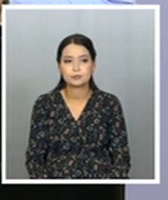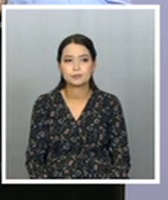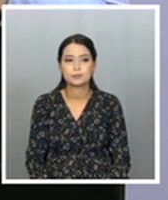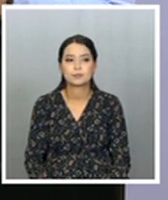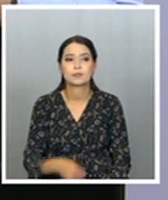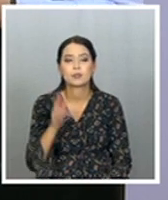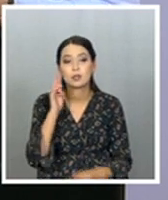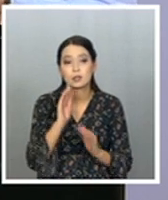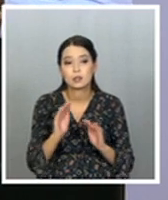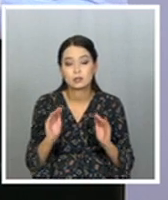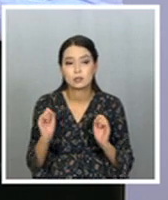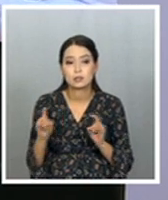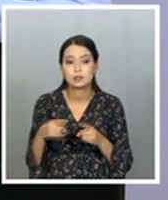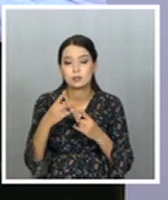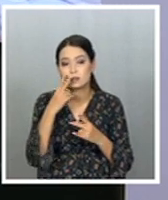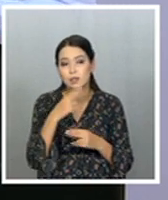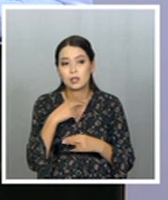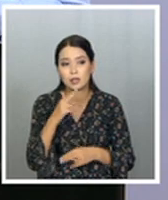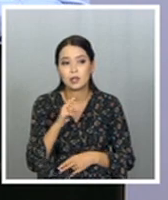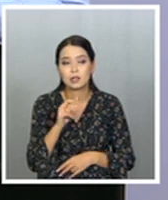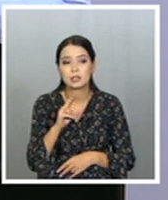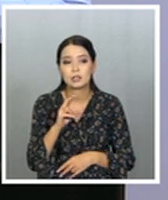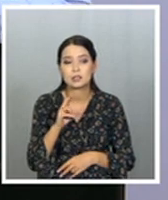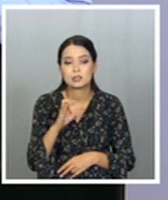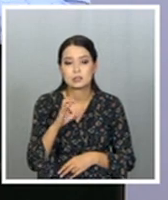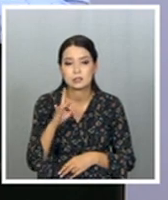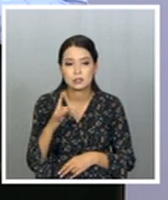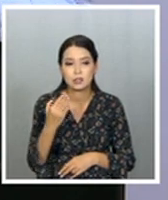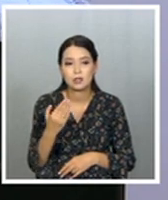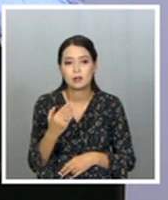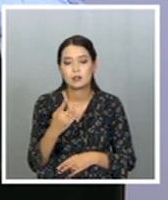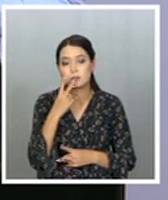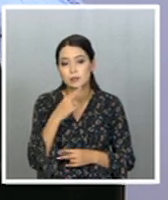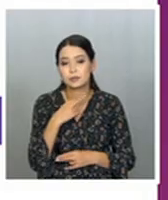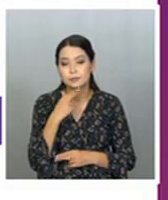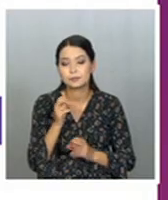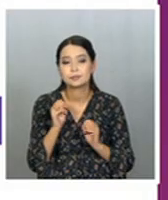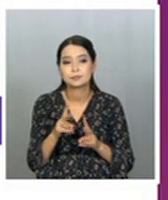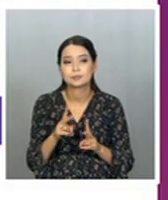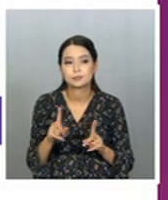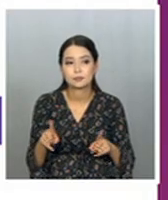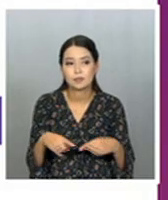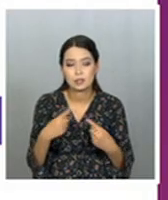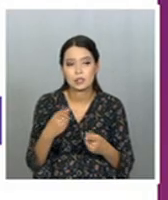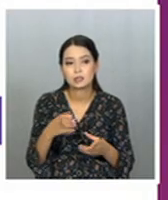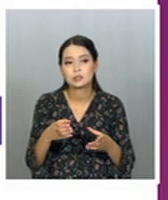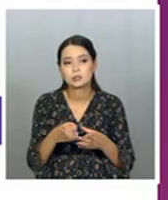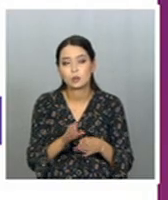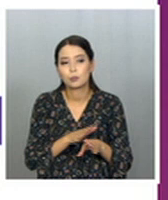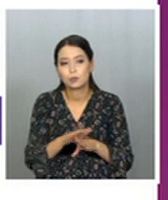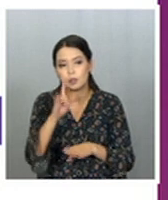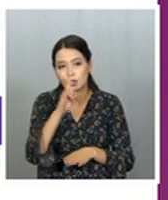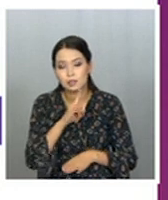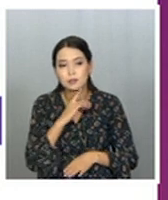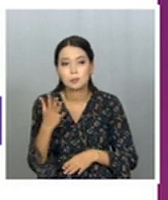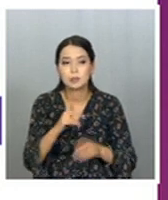Оқушылар, экрандағы қазақ АКСР-ның құрылуы туралы құжаттарға назар аударыңыздар. Кеңестердің бүкіл қазақтық 5-ші